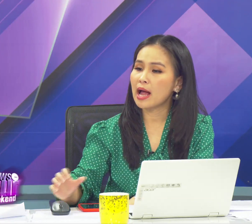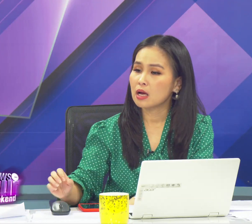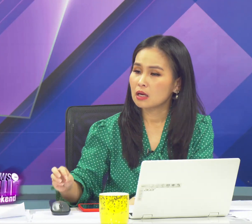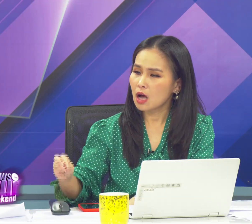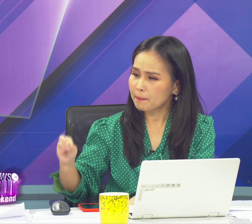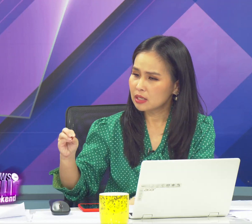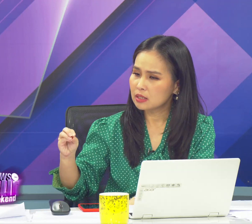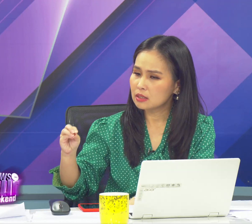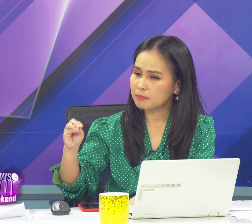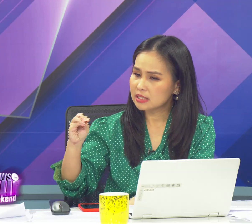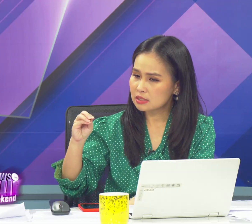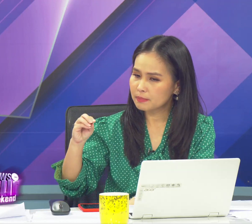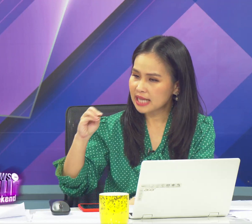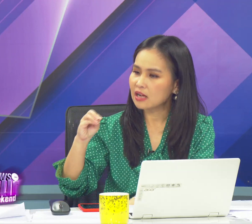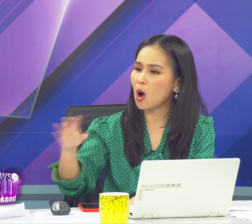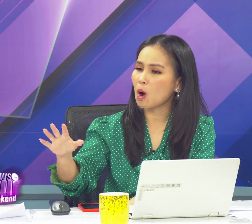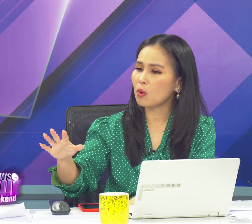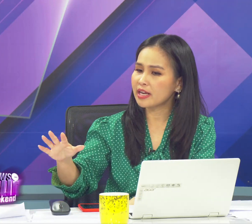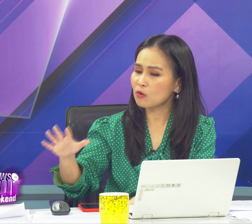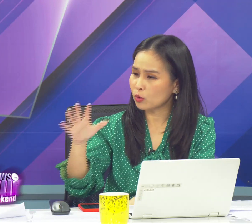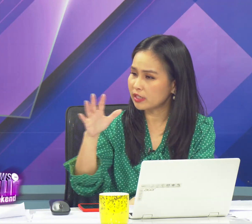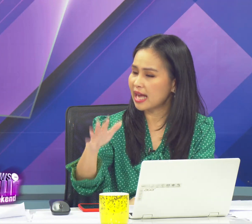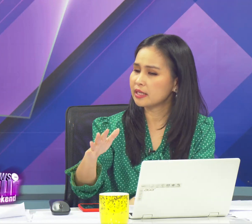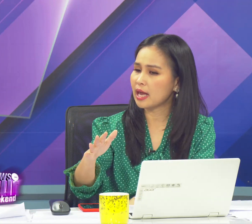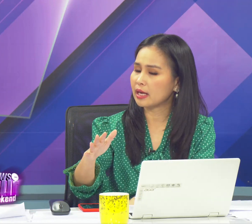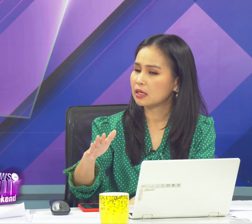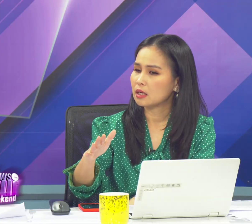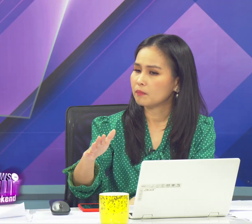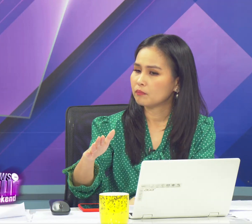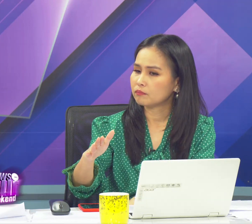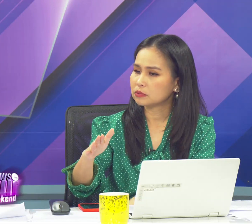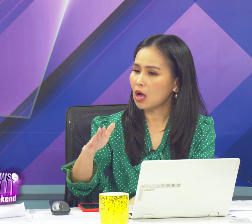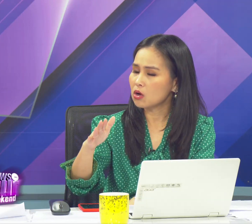สียงบอกว่าก็เป็นทางออกเพราะว่าถ้าโหวตวันนั้นเนี่ย